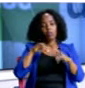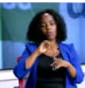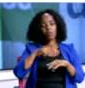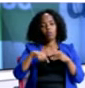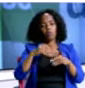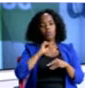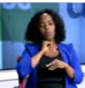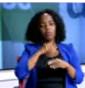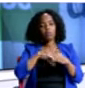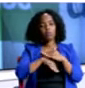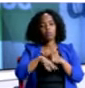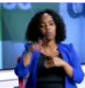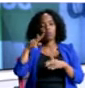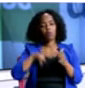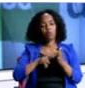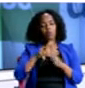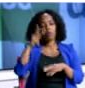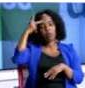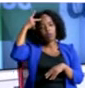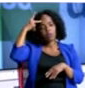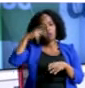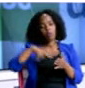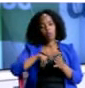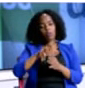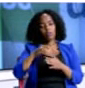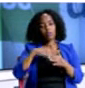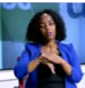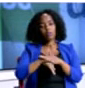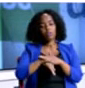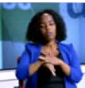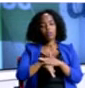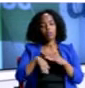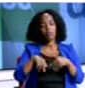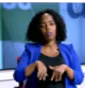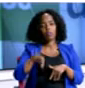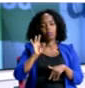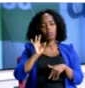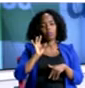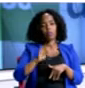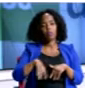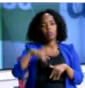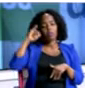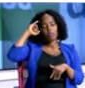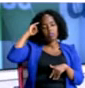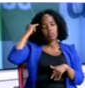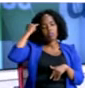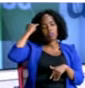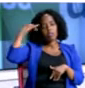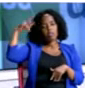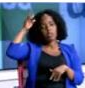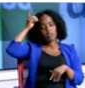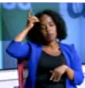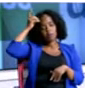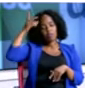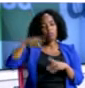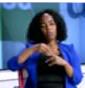yero amatna kan corona wolqabatu ratti ibsesni kenudaf iddo kanatti ka argaman kambra doktor jilcha dribit specialist